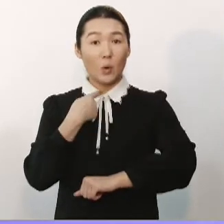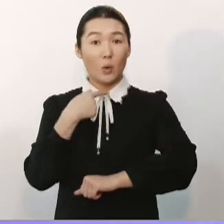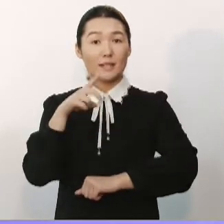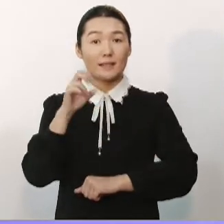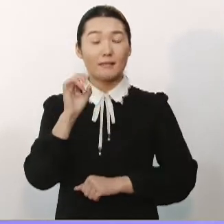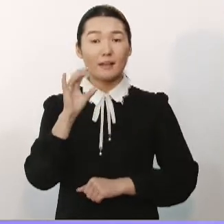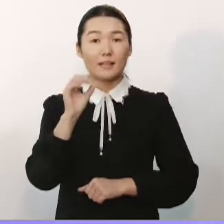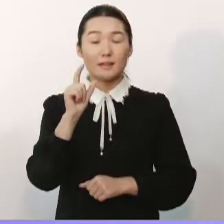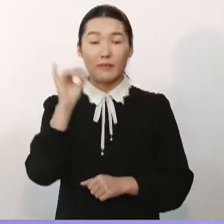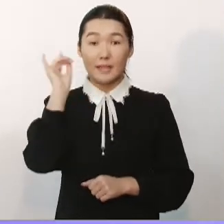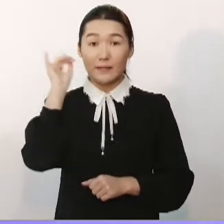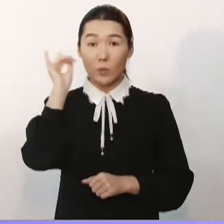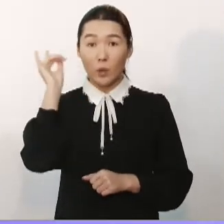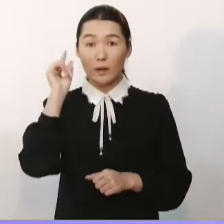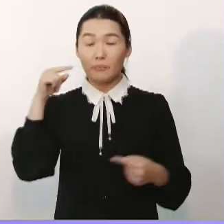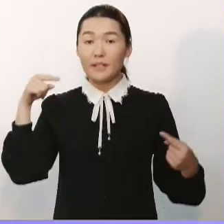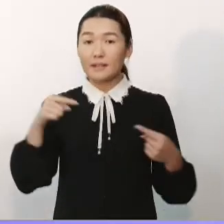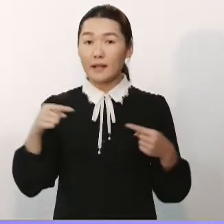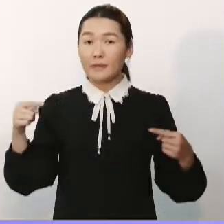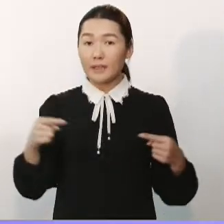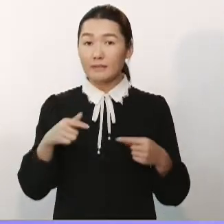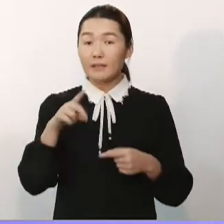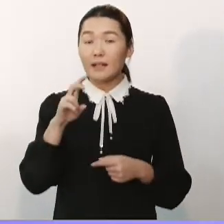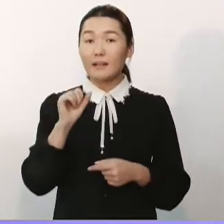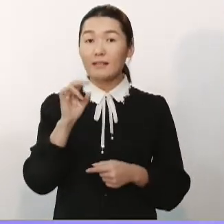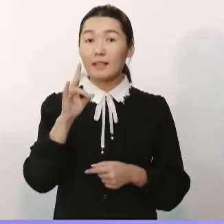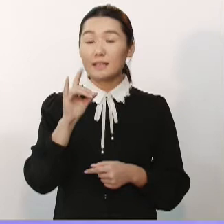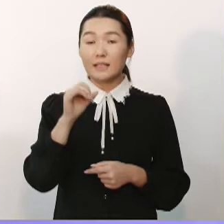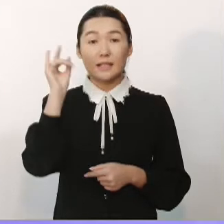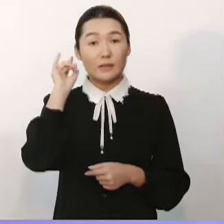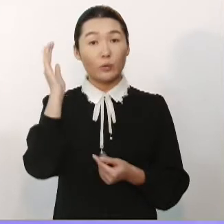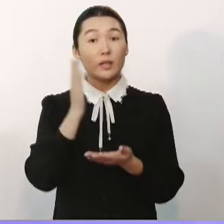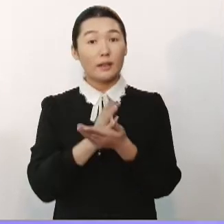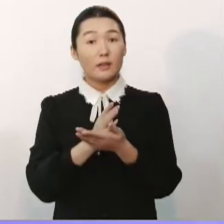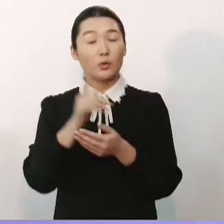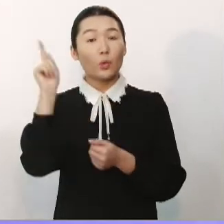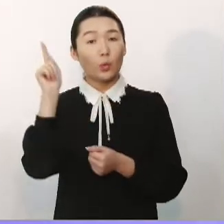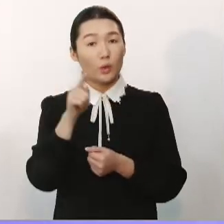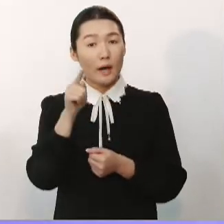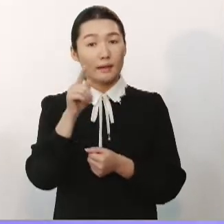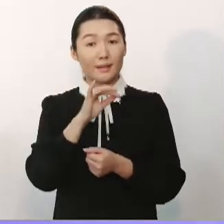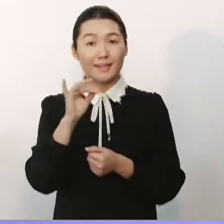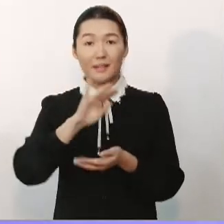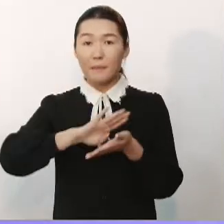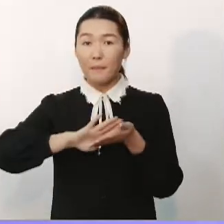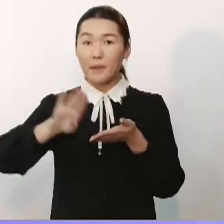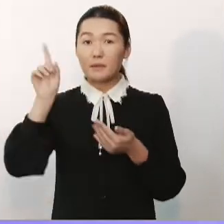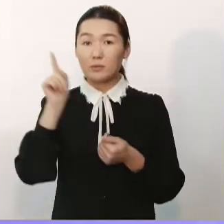звука. Соответственно, гласные звуки бывают ударными и безударными.